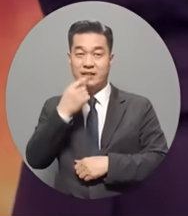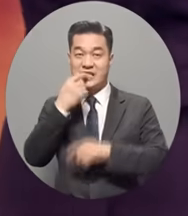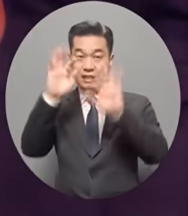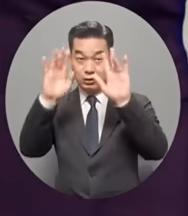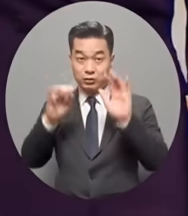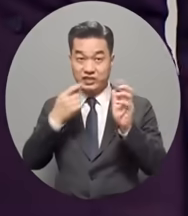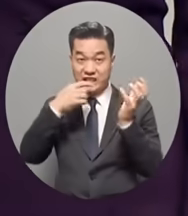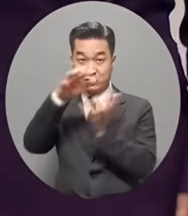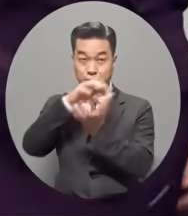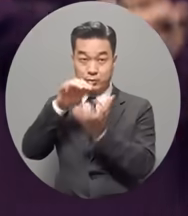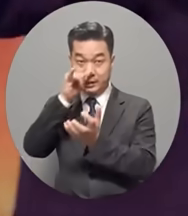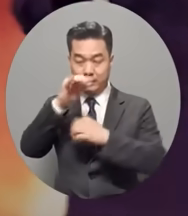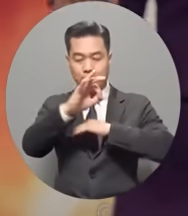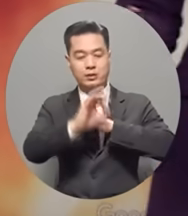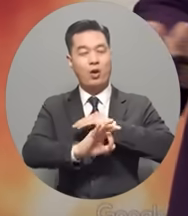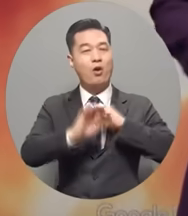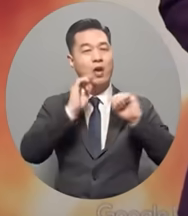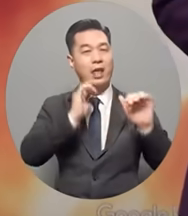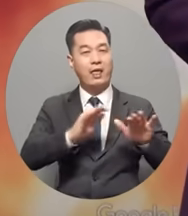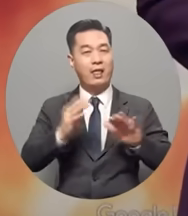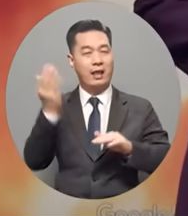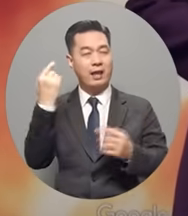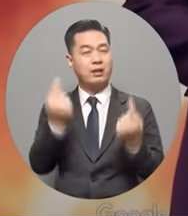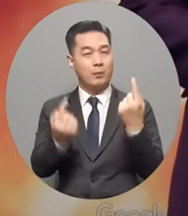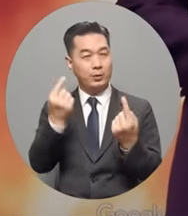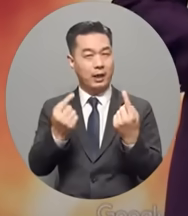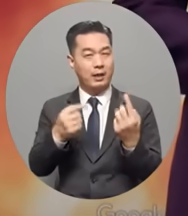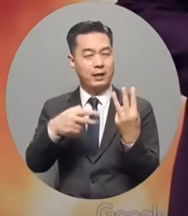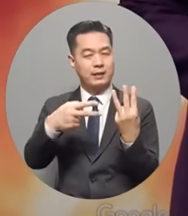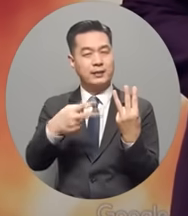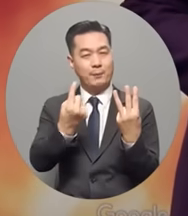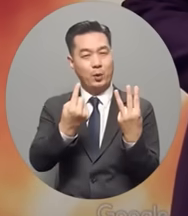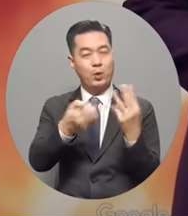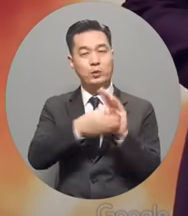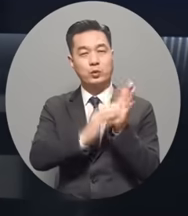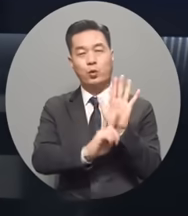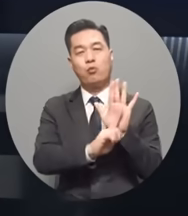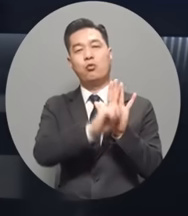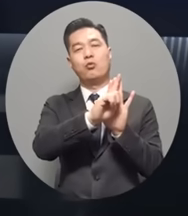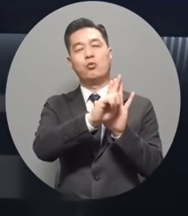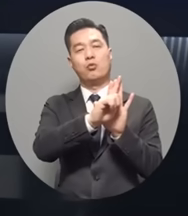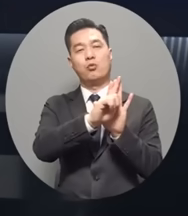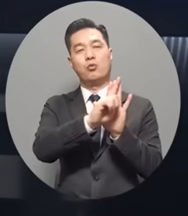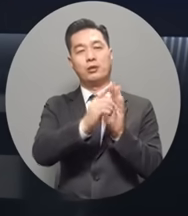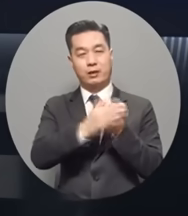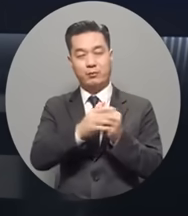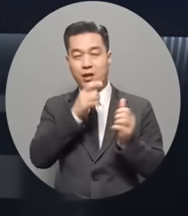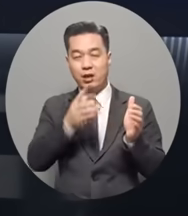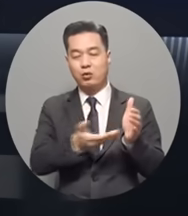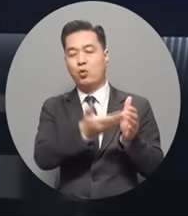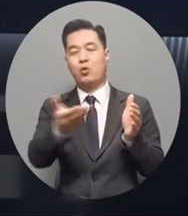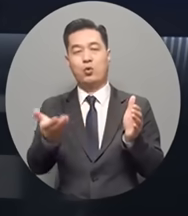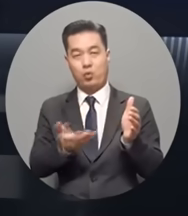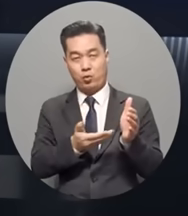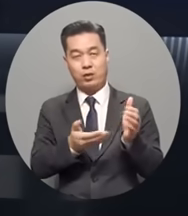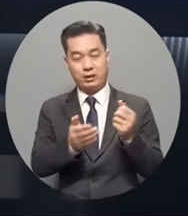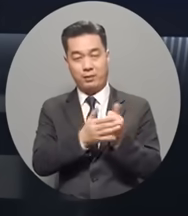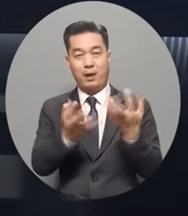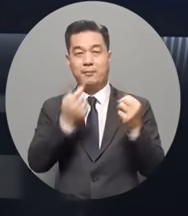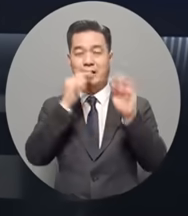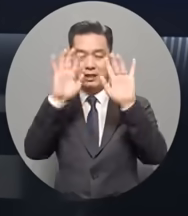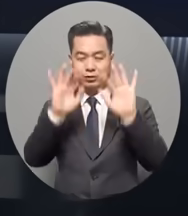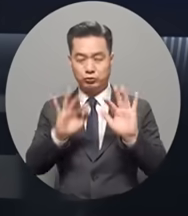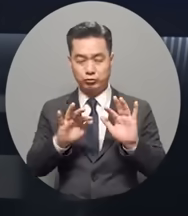통과하는 서해가 예년보다 최고 3도 정도 높습니다. 호수 효과로 많은 눈이 만들어질